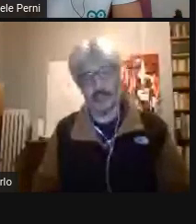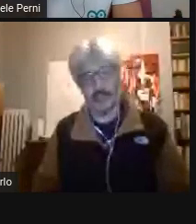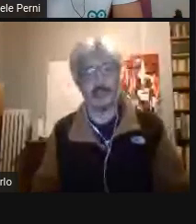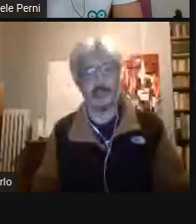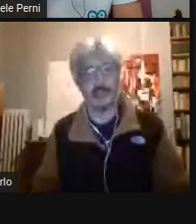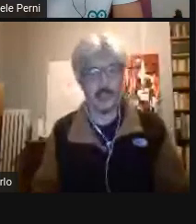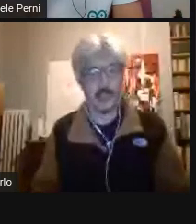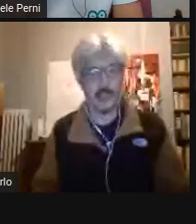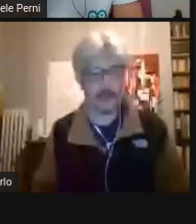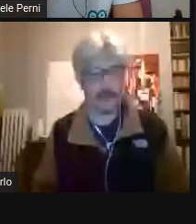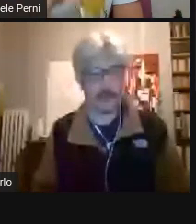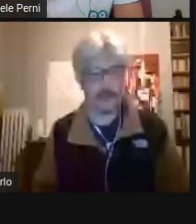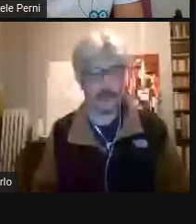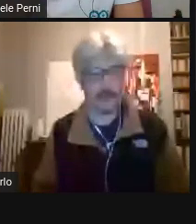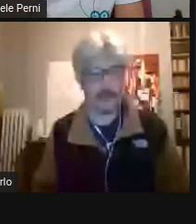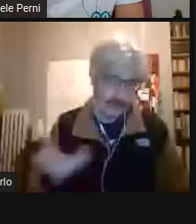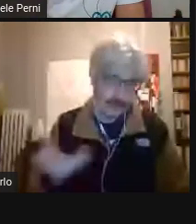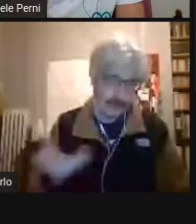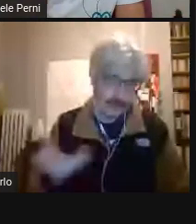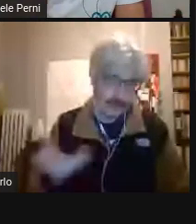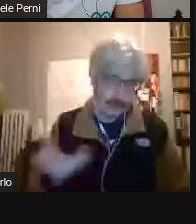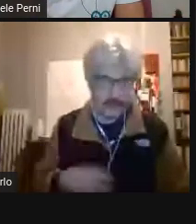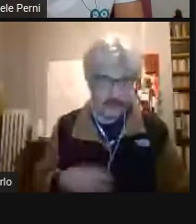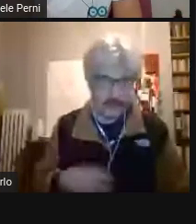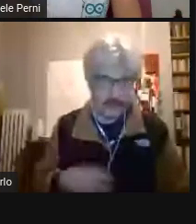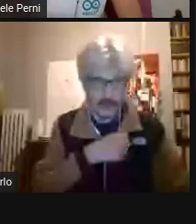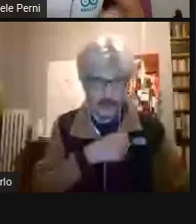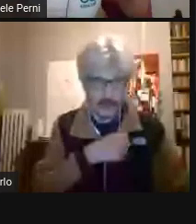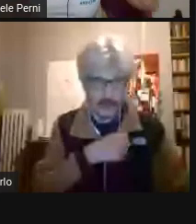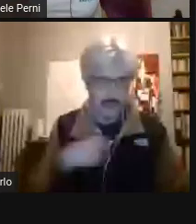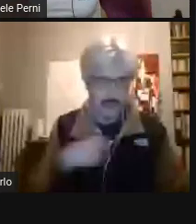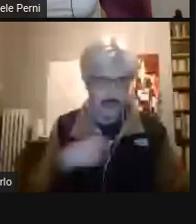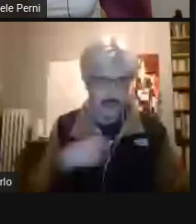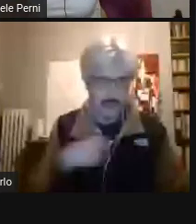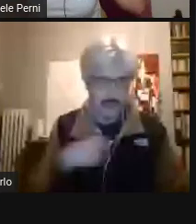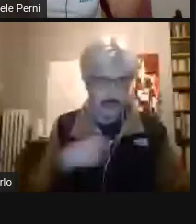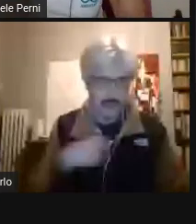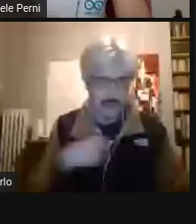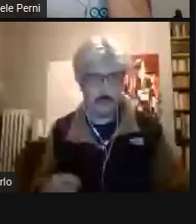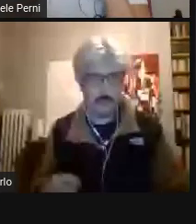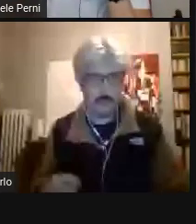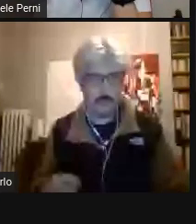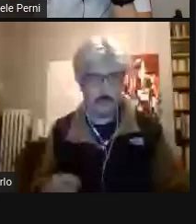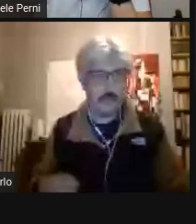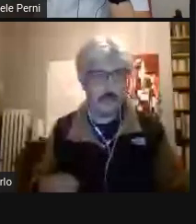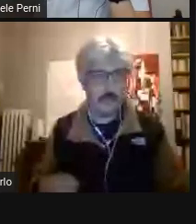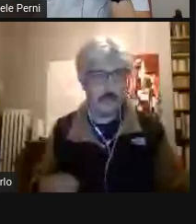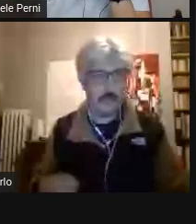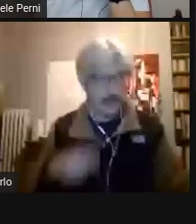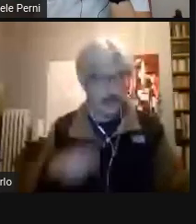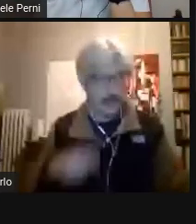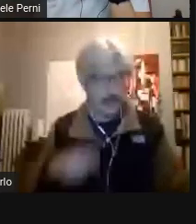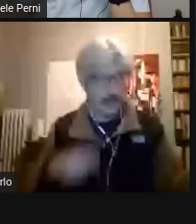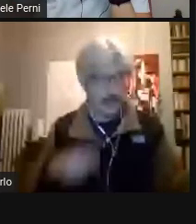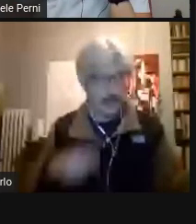il tipico oggetto della customizzazione te lo faccio su misura e quindi l'oggetto che c'è nella foto cos'è? mi sto in